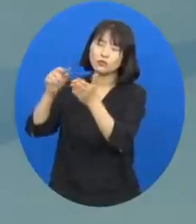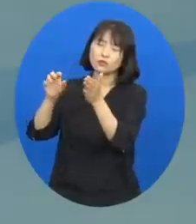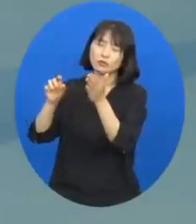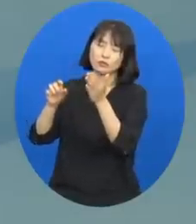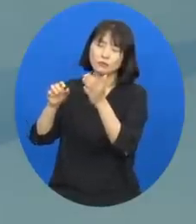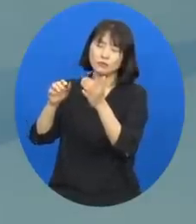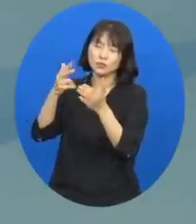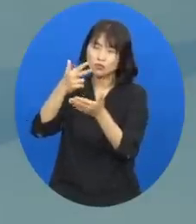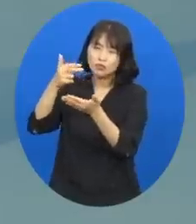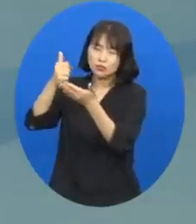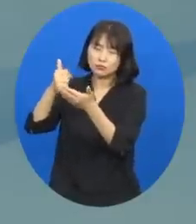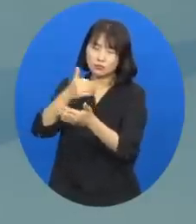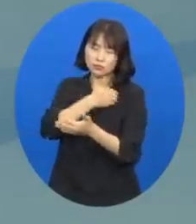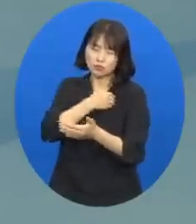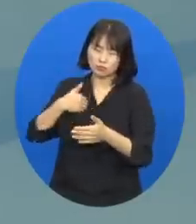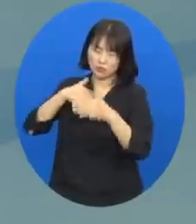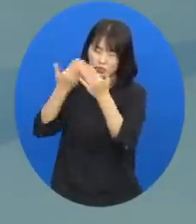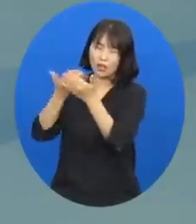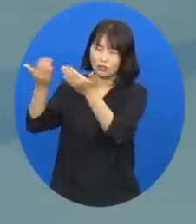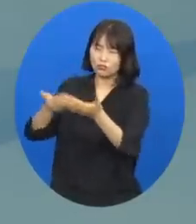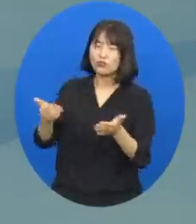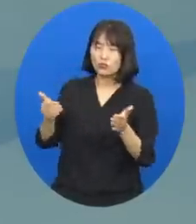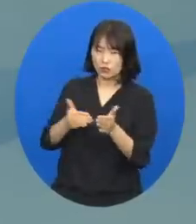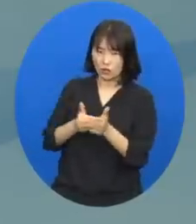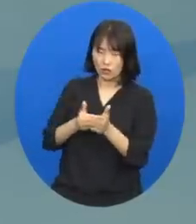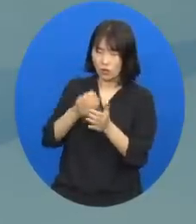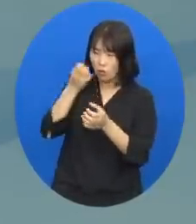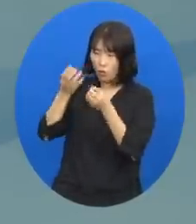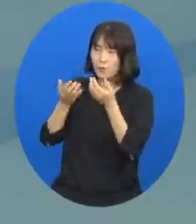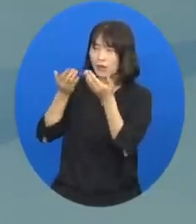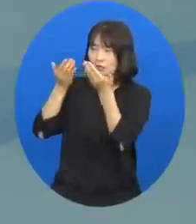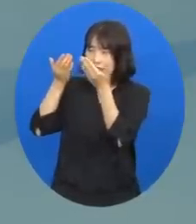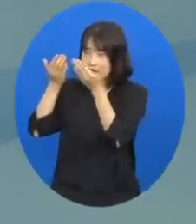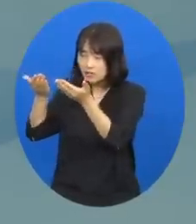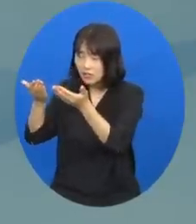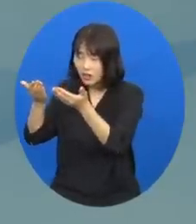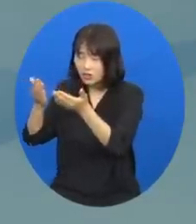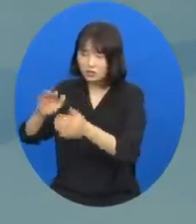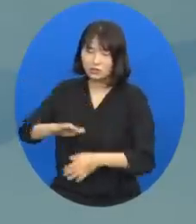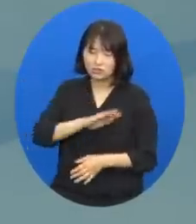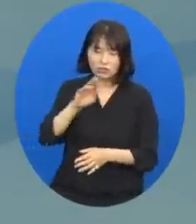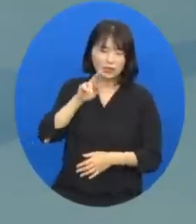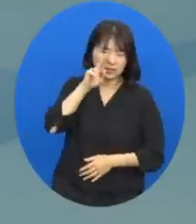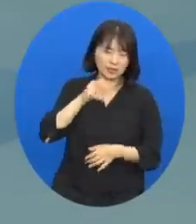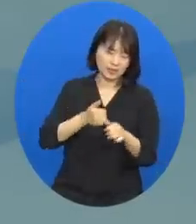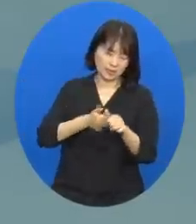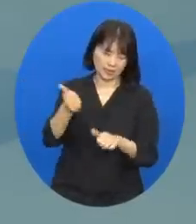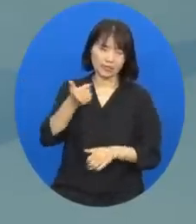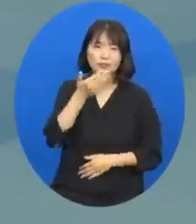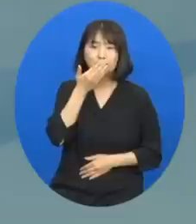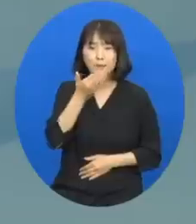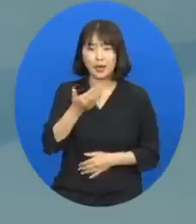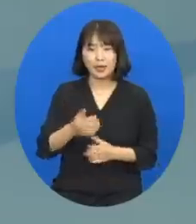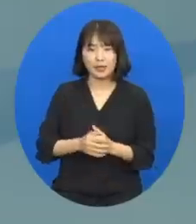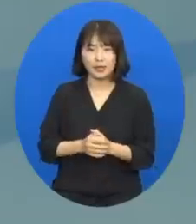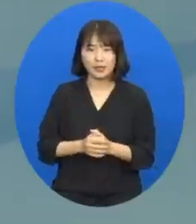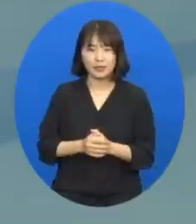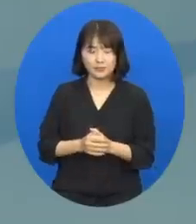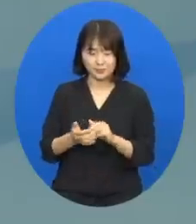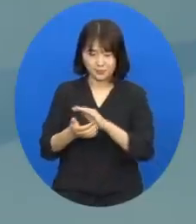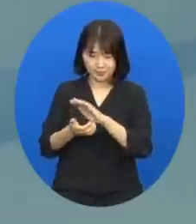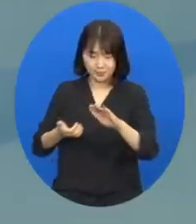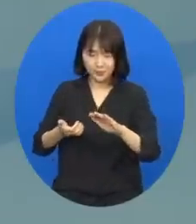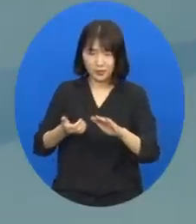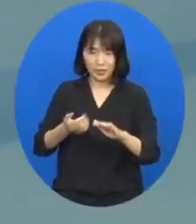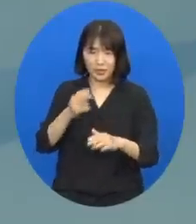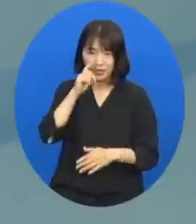주셨으며 는 그 고백 이것이 우리의 시기를 익히게 하는 거예요 아까 탐지 이야기 했는데요 탕자의 형에게